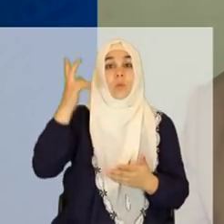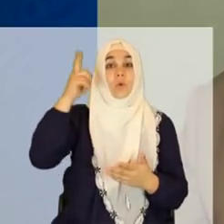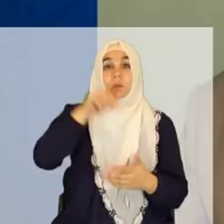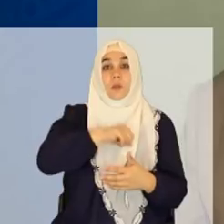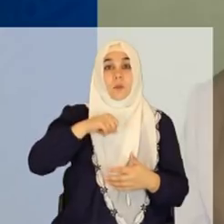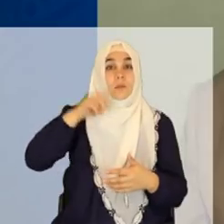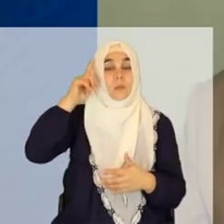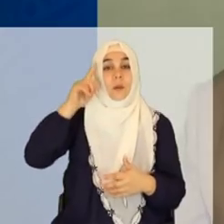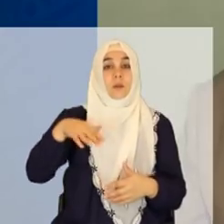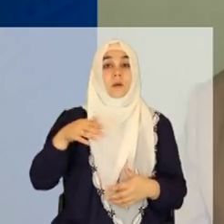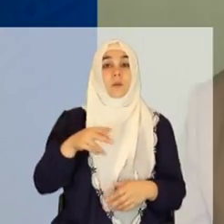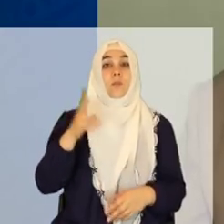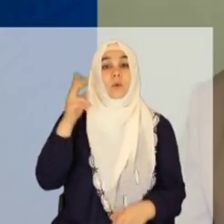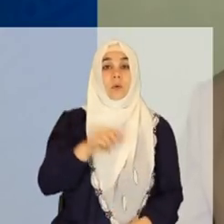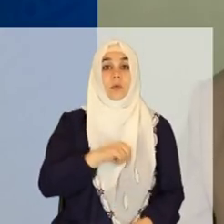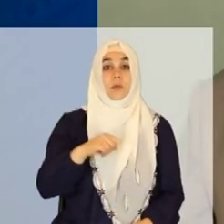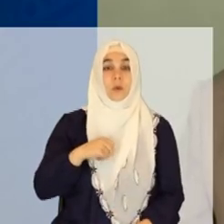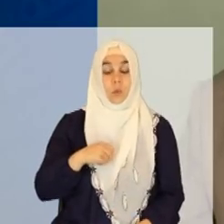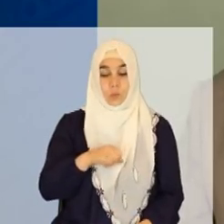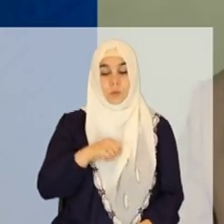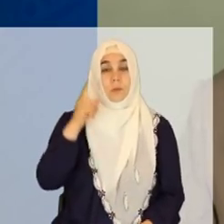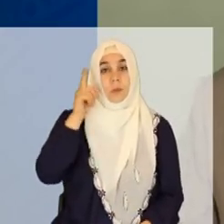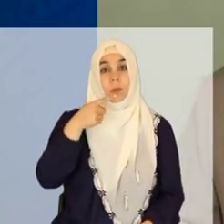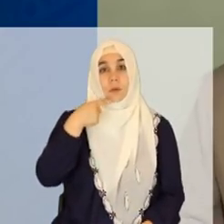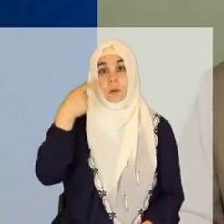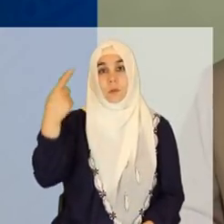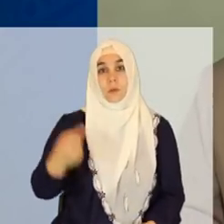kattaligidan. Shuning uchun Allohni o'zim bilaman deydi.